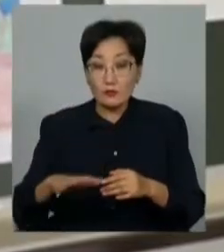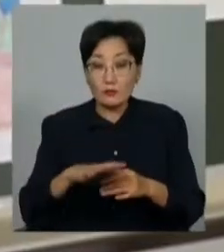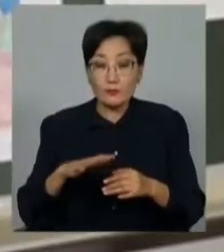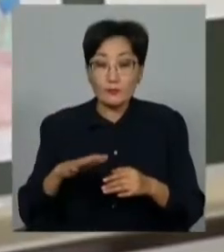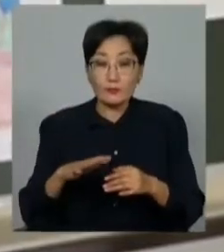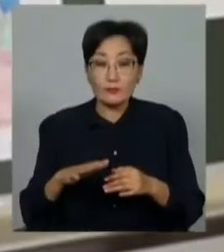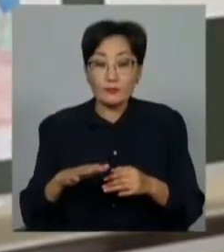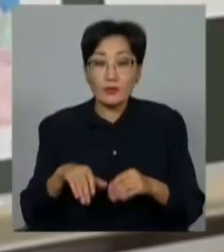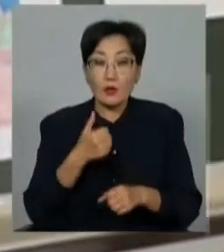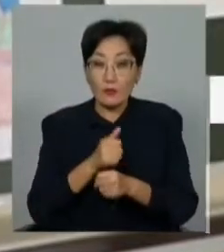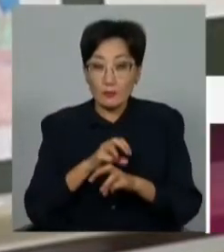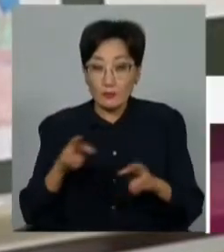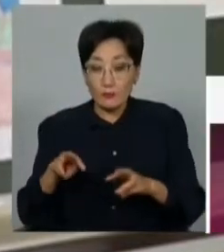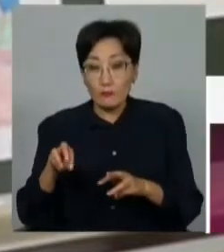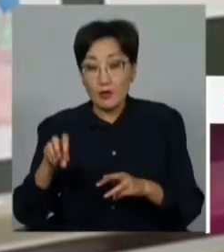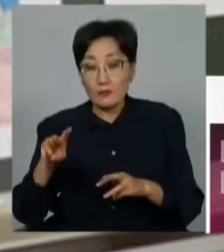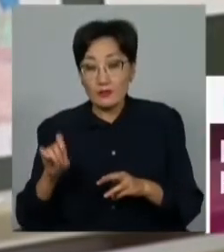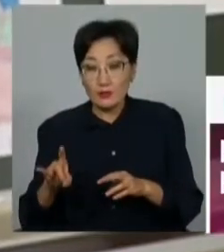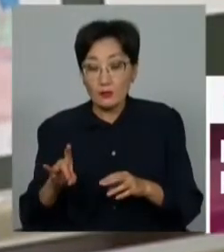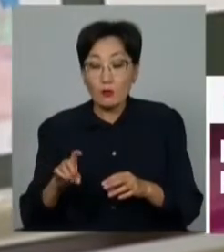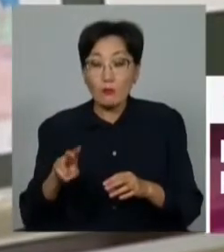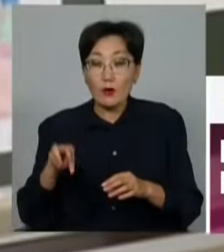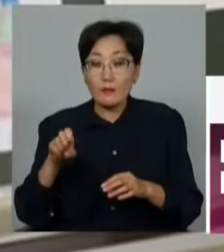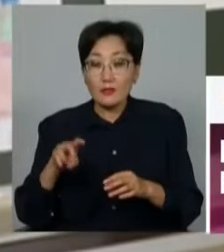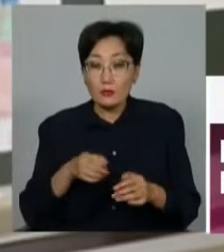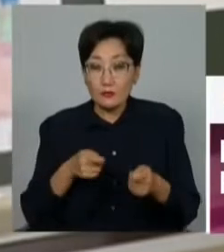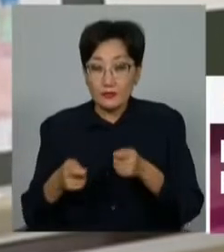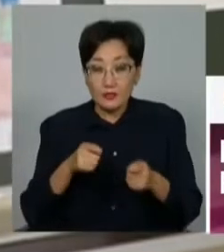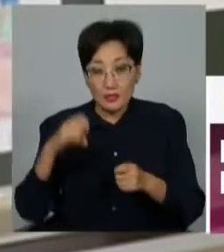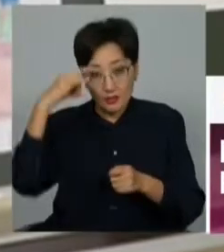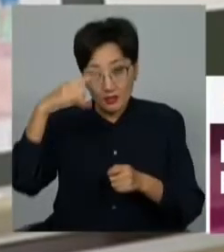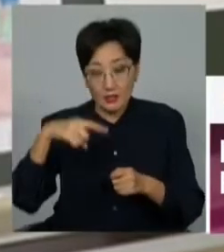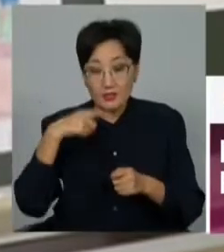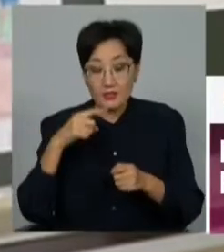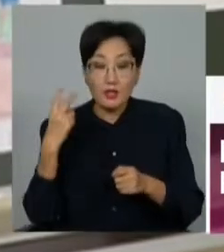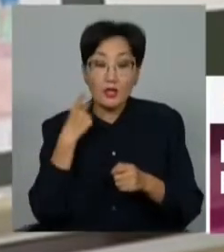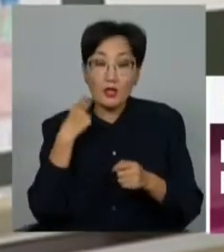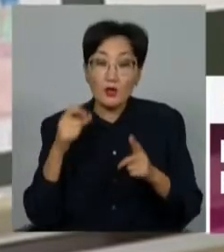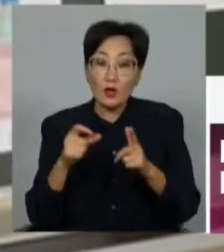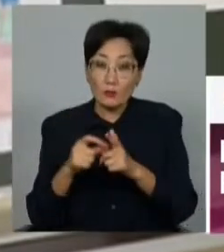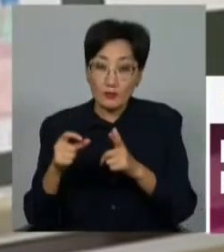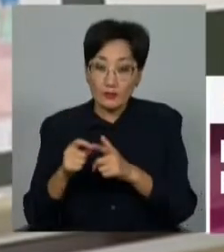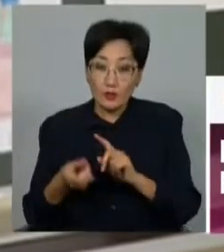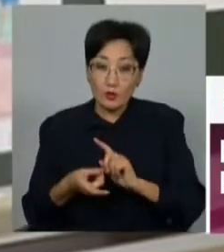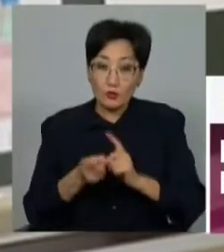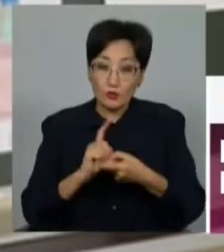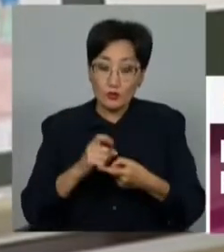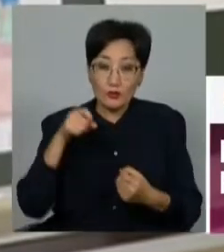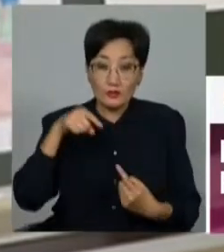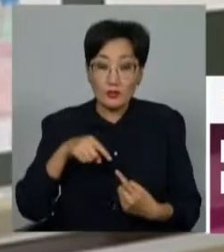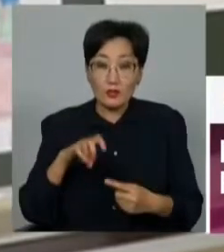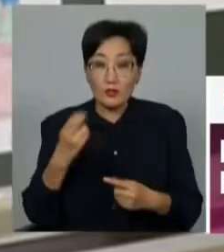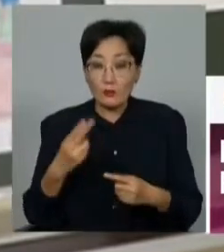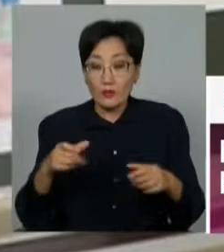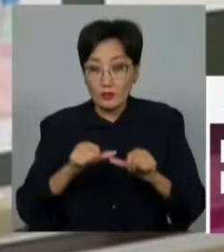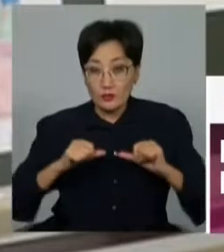Республикасының премьер-министр Асқар Маминнің төрағалығымен қазақ тілі әліпбиін латын графикасына көшіру бойынша ұлттық